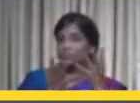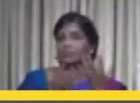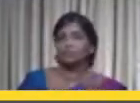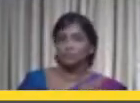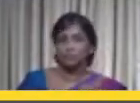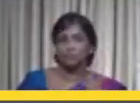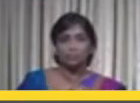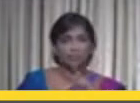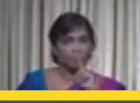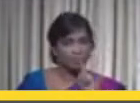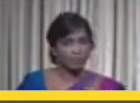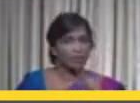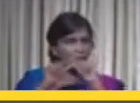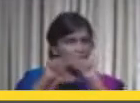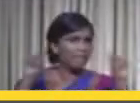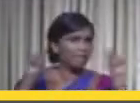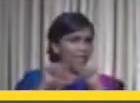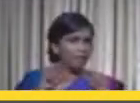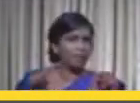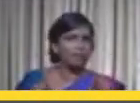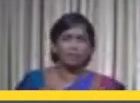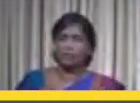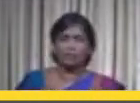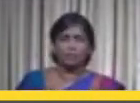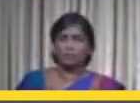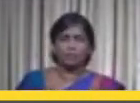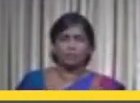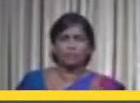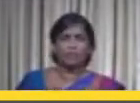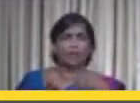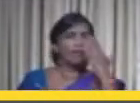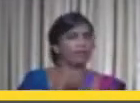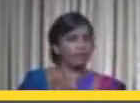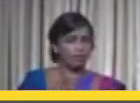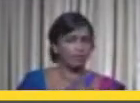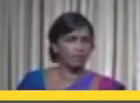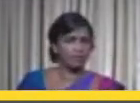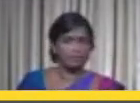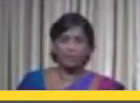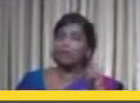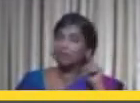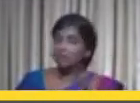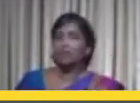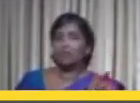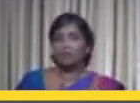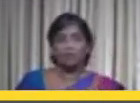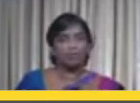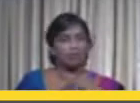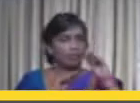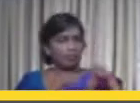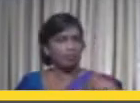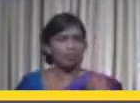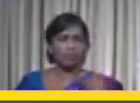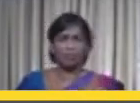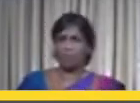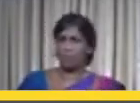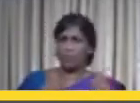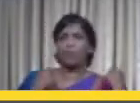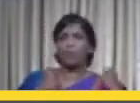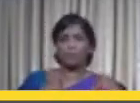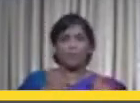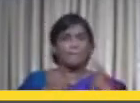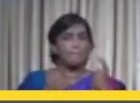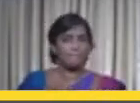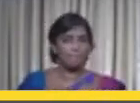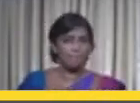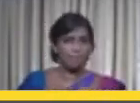मेके दालतीन वगंति अणु एव अहो एव नवत्लती एना अपे वरप्रसाद खड़की ये प्रश्न